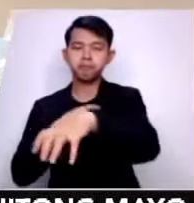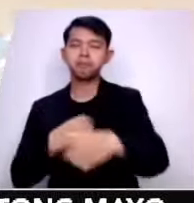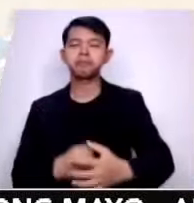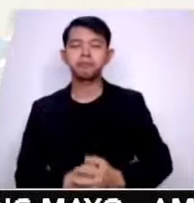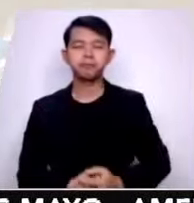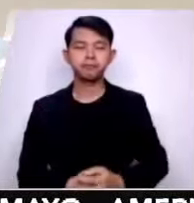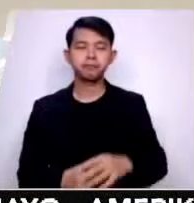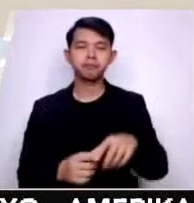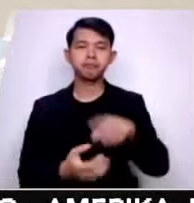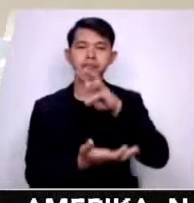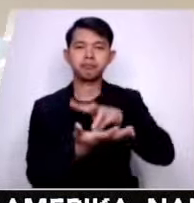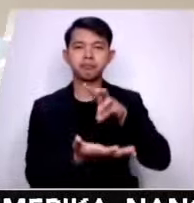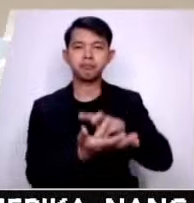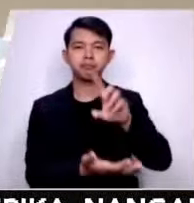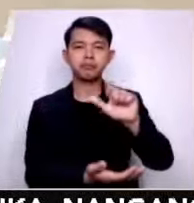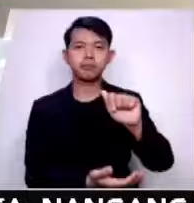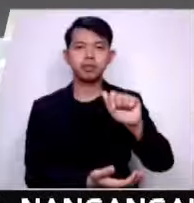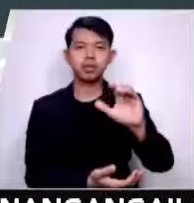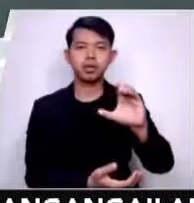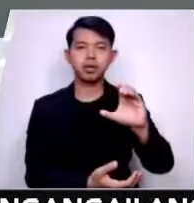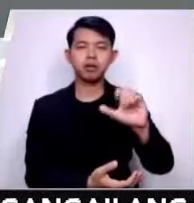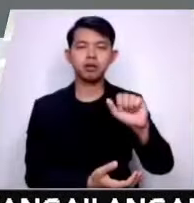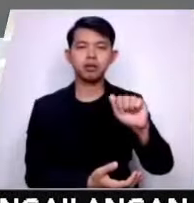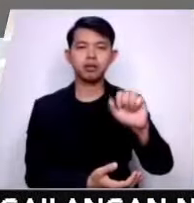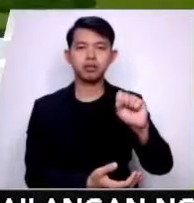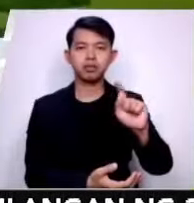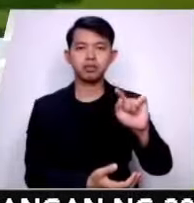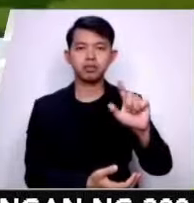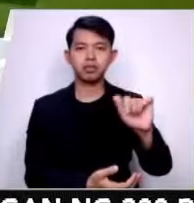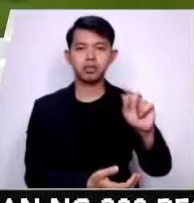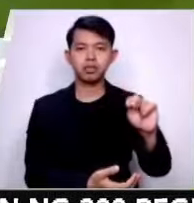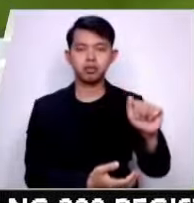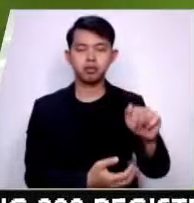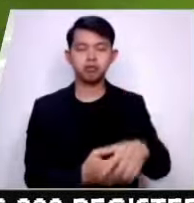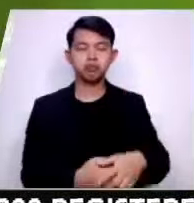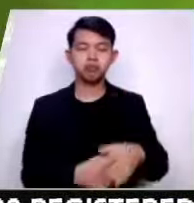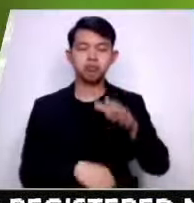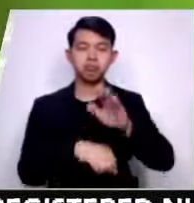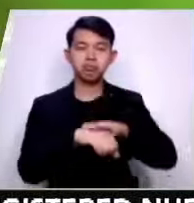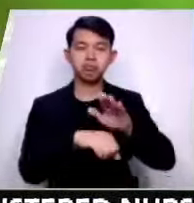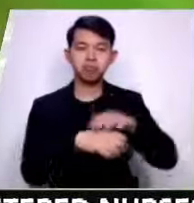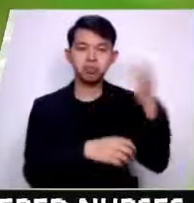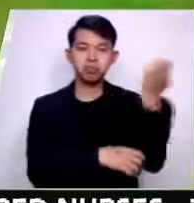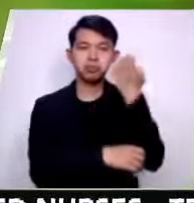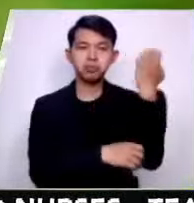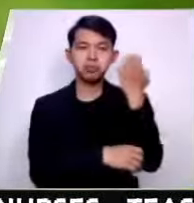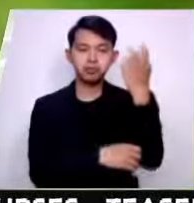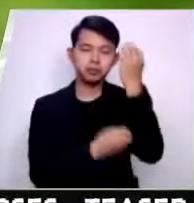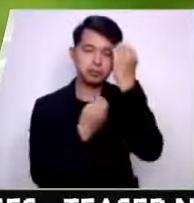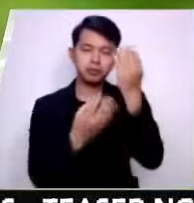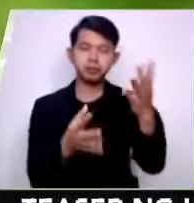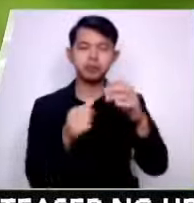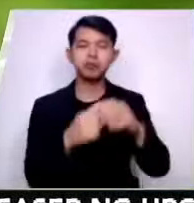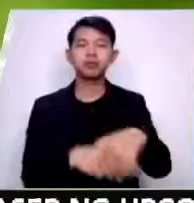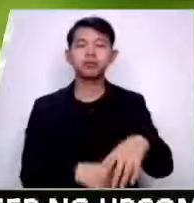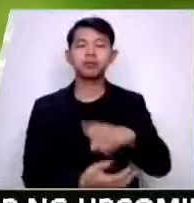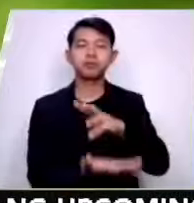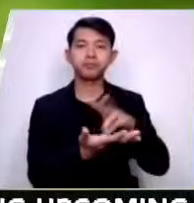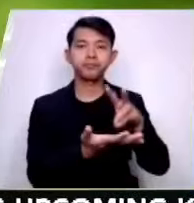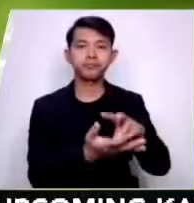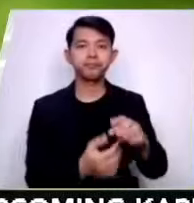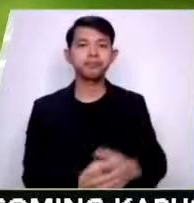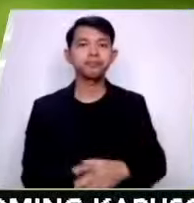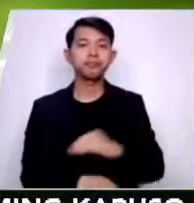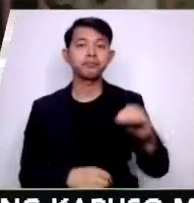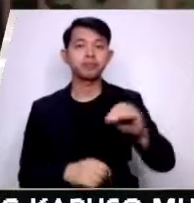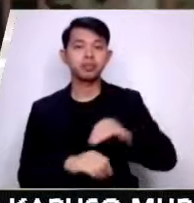Inirekomenda na ang pagdedeklara ng state of calamity sa bayan. Bukod sa La Castellana, apektado ng ashfall ang La Carlota City at Bago